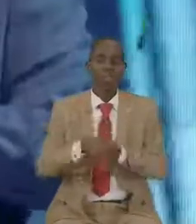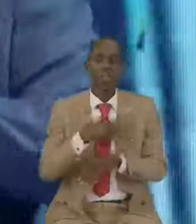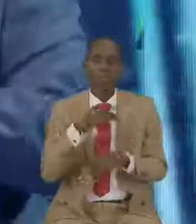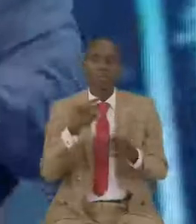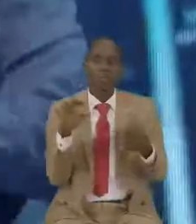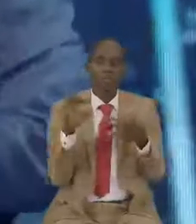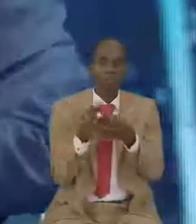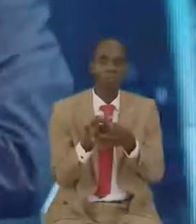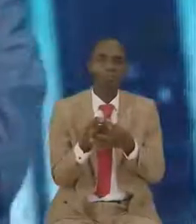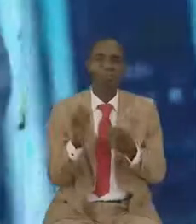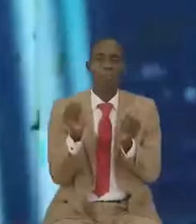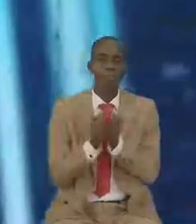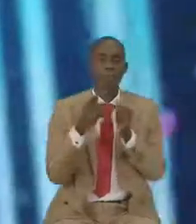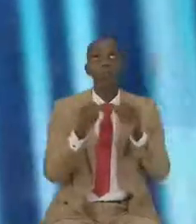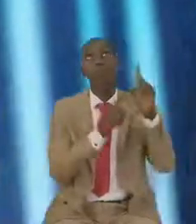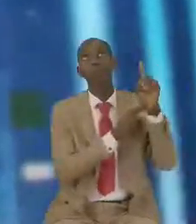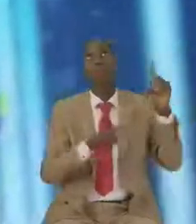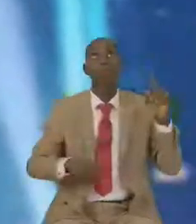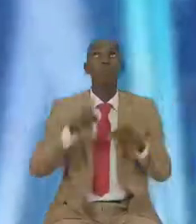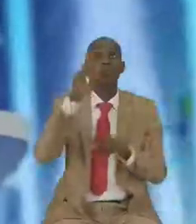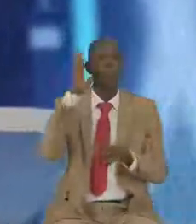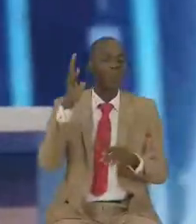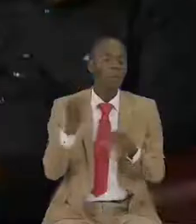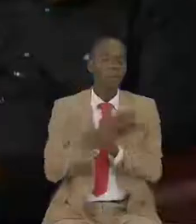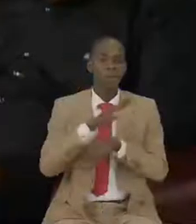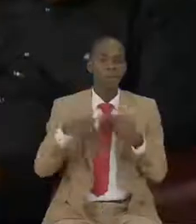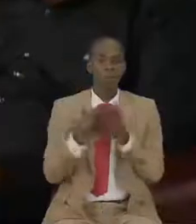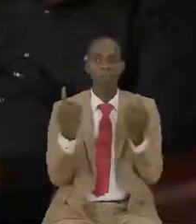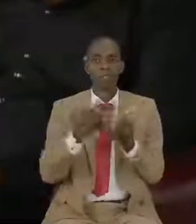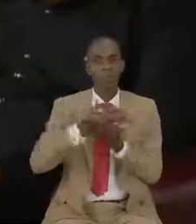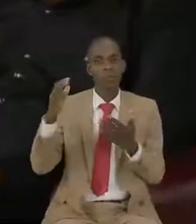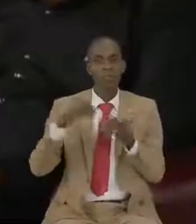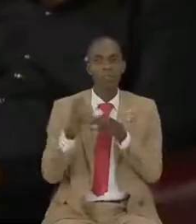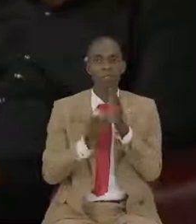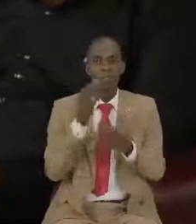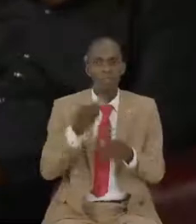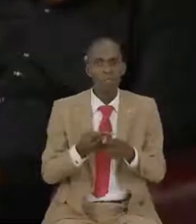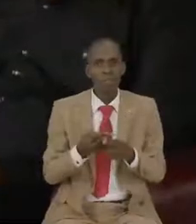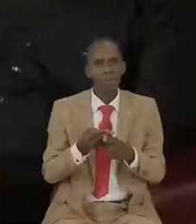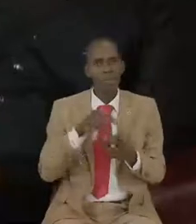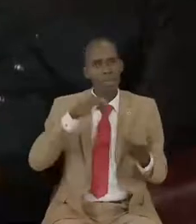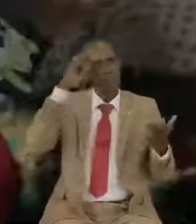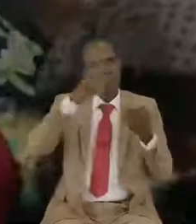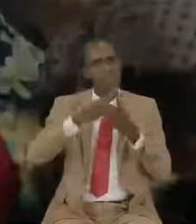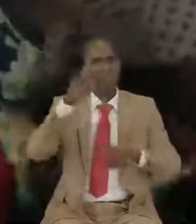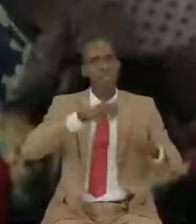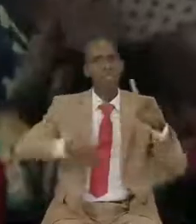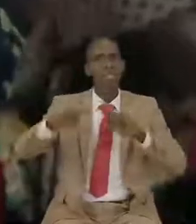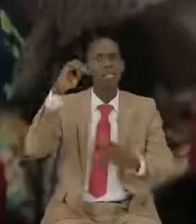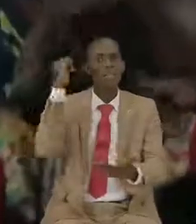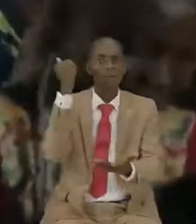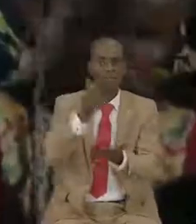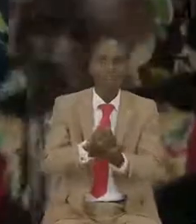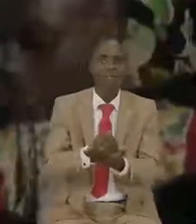vous venez ce soir et vous êtes là, vous connectez avec le Seigneur, il ôtera tous vos péchés.